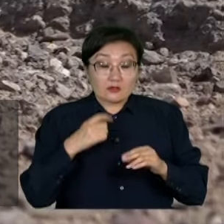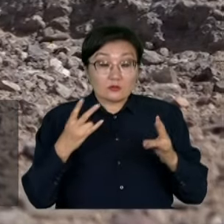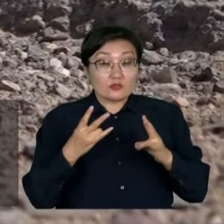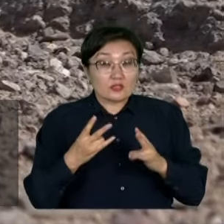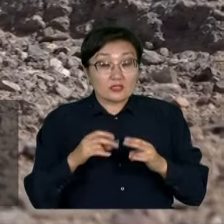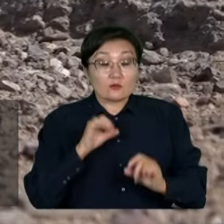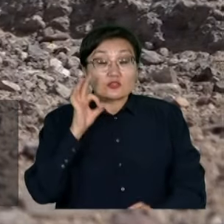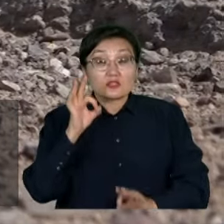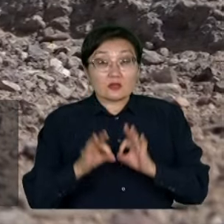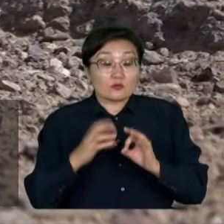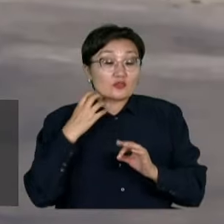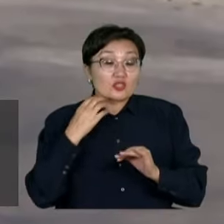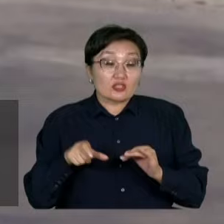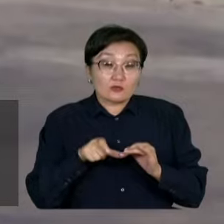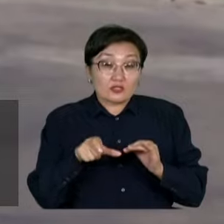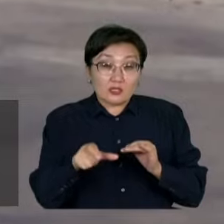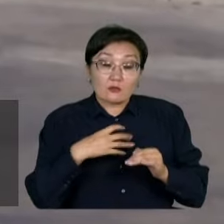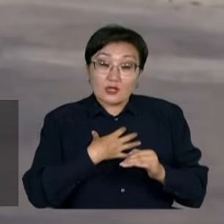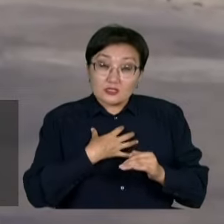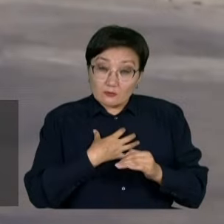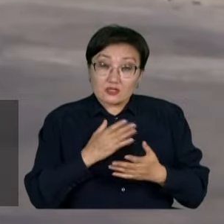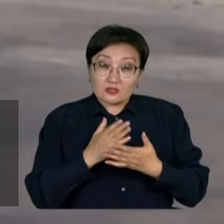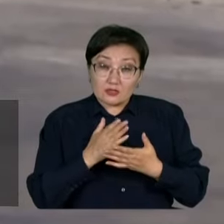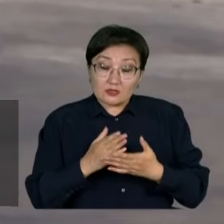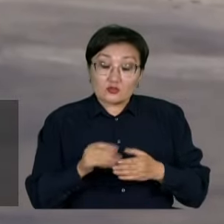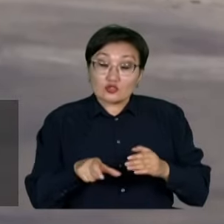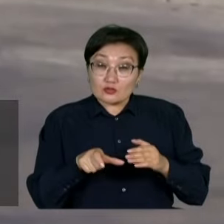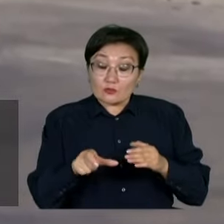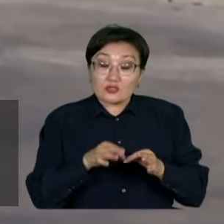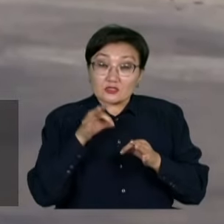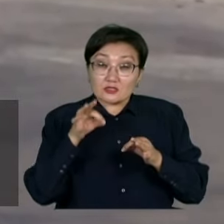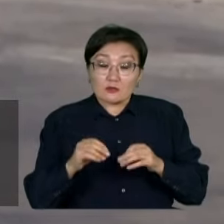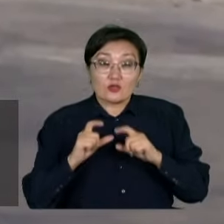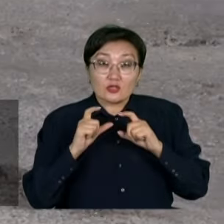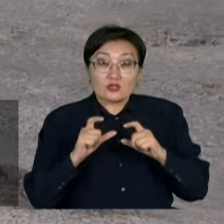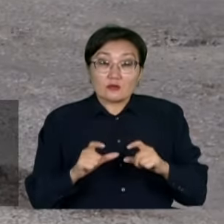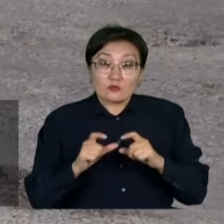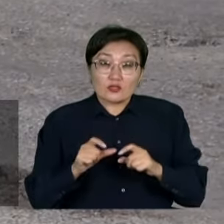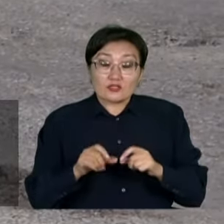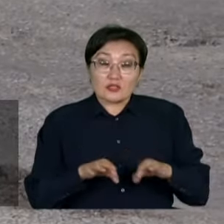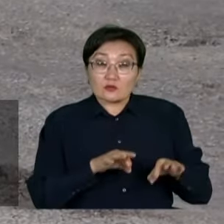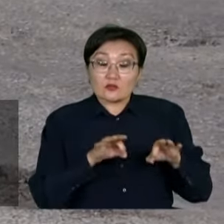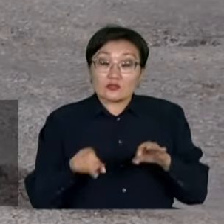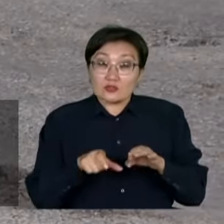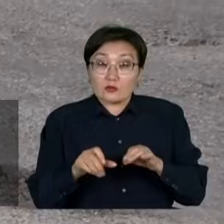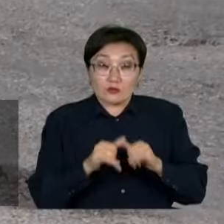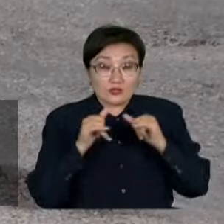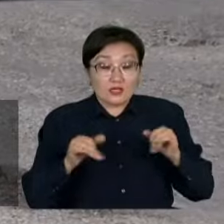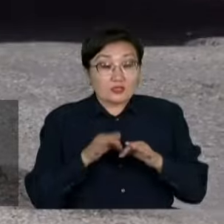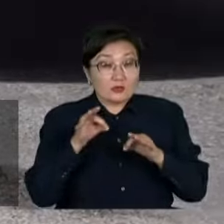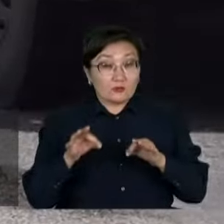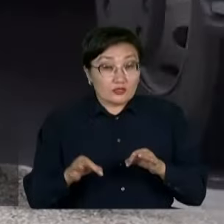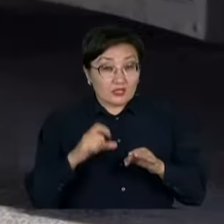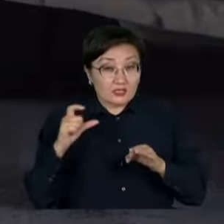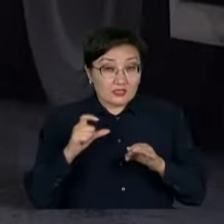керек, Жезқазған Қызылорда автожолы стратегиялық маңызы бар нысан. Ол өңірдің транзиттік әлеуетін арттыруға, сол арқылы облыс